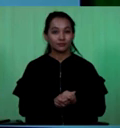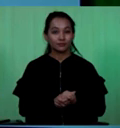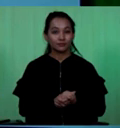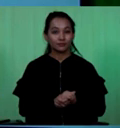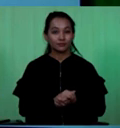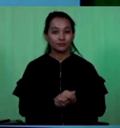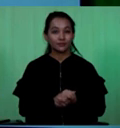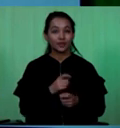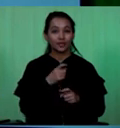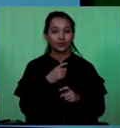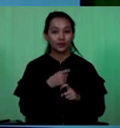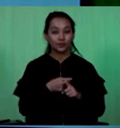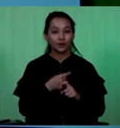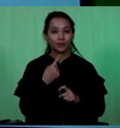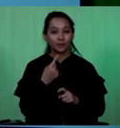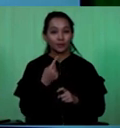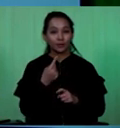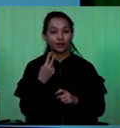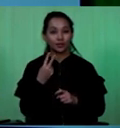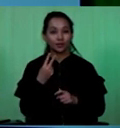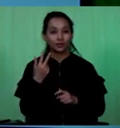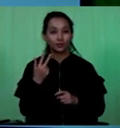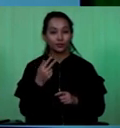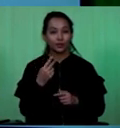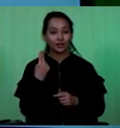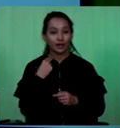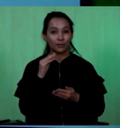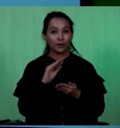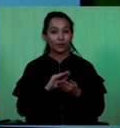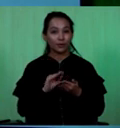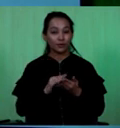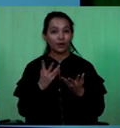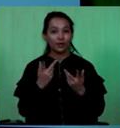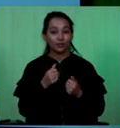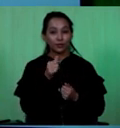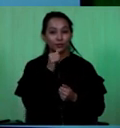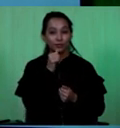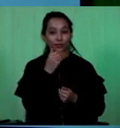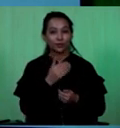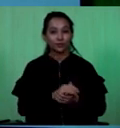X o'rniga 1, 2, 3 sonlarni qo'yib, hisoblab chiqamiz.